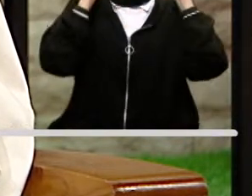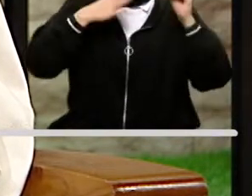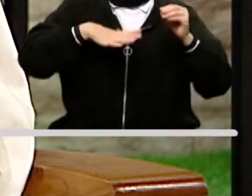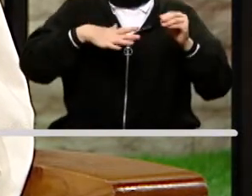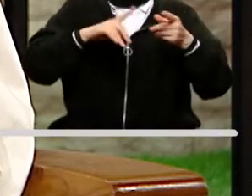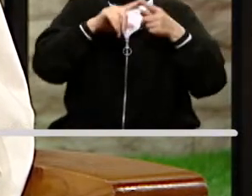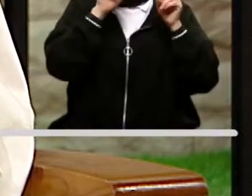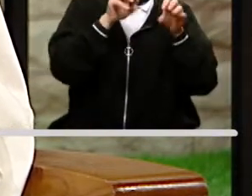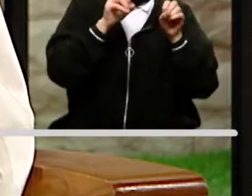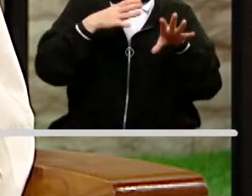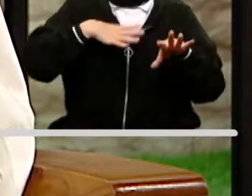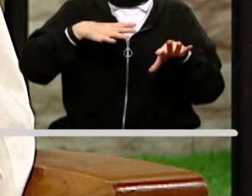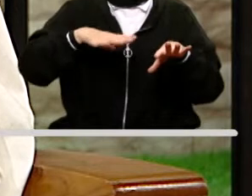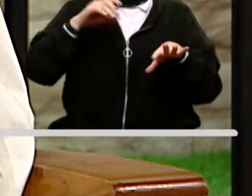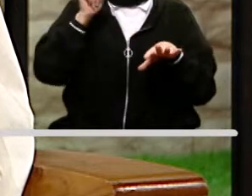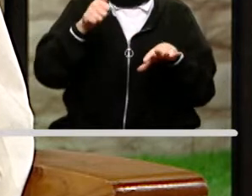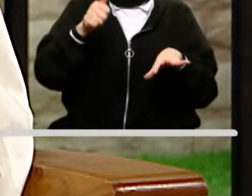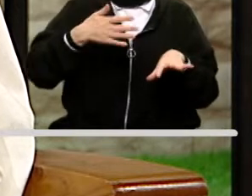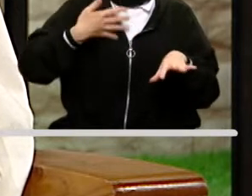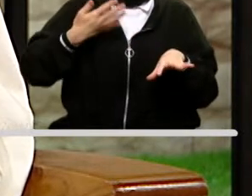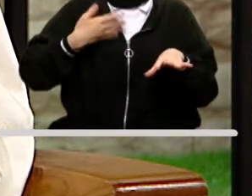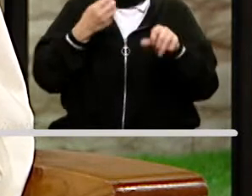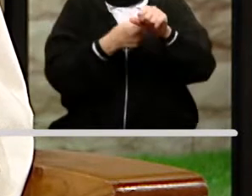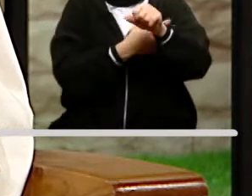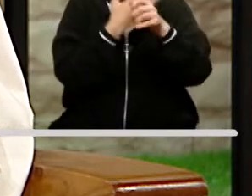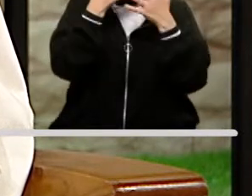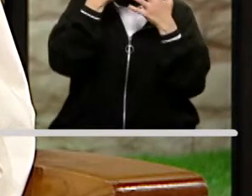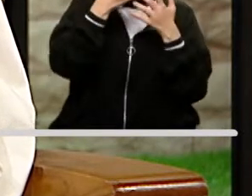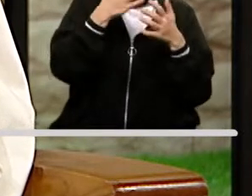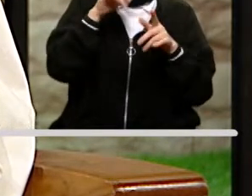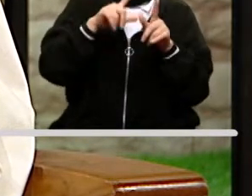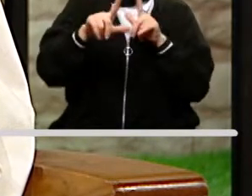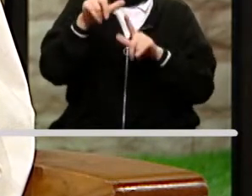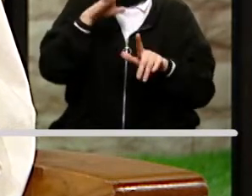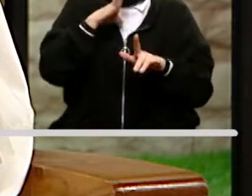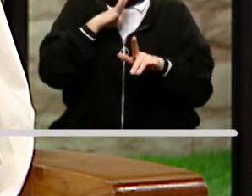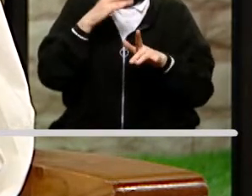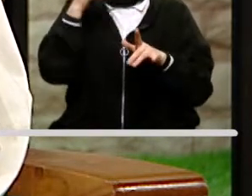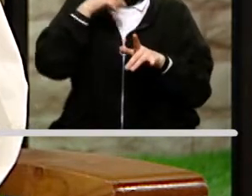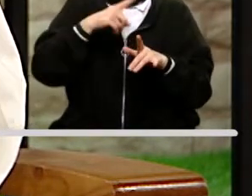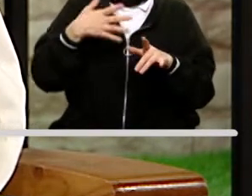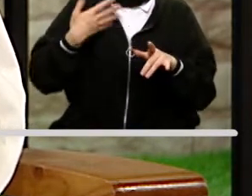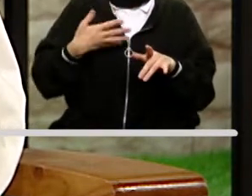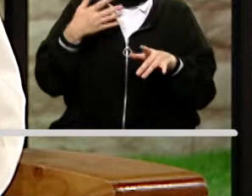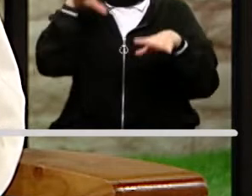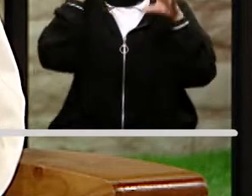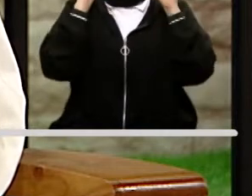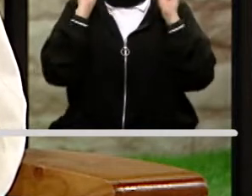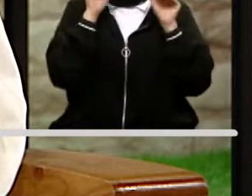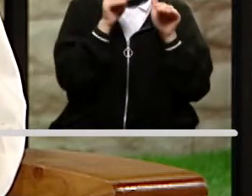ve öğretmek istiyorsak her zaman merak duygusuna, ilgiye ihtiyacımız var. Çünkü merak öğrenmeyi